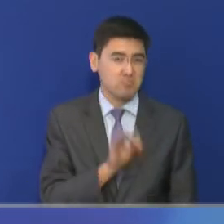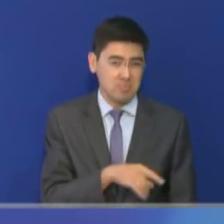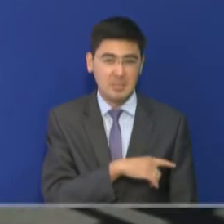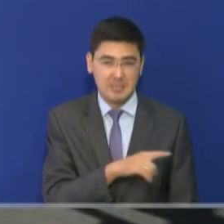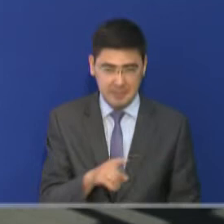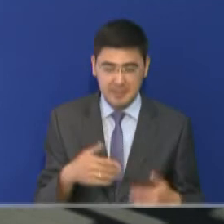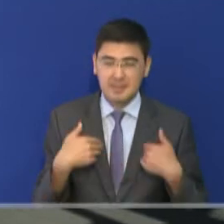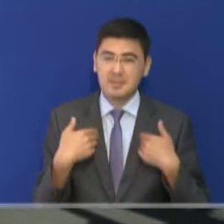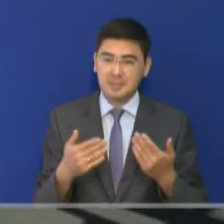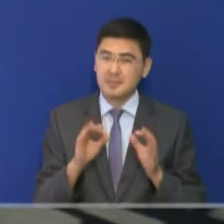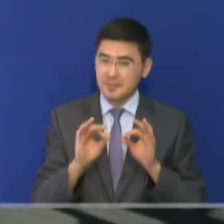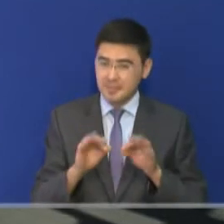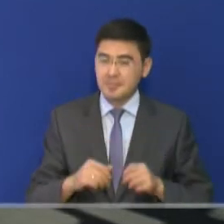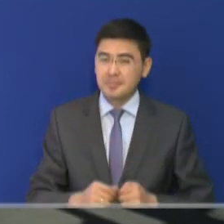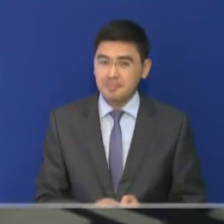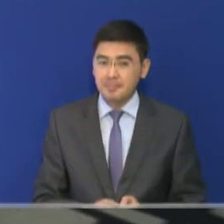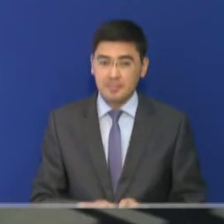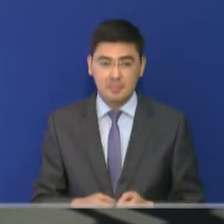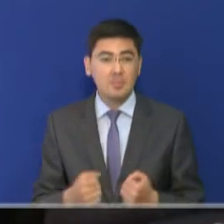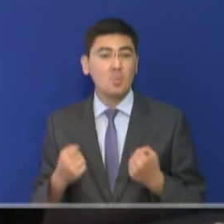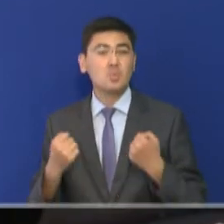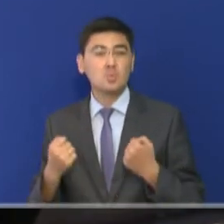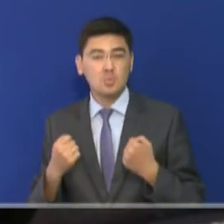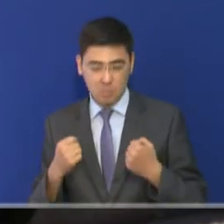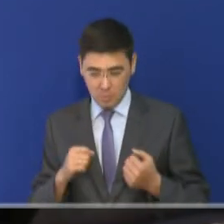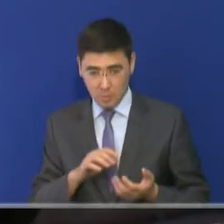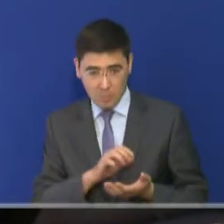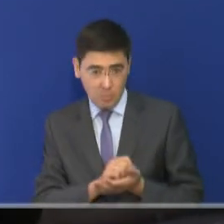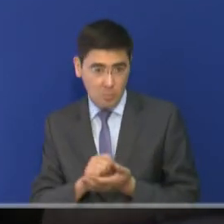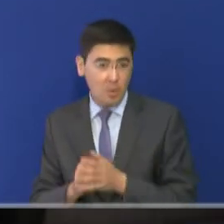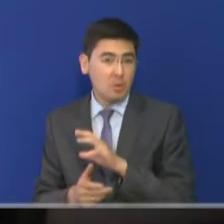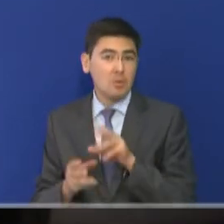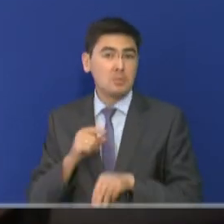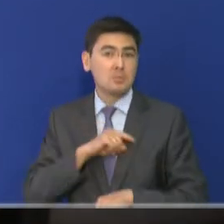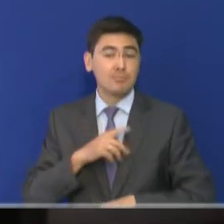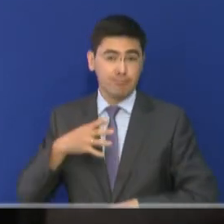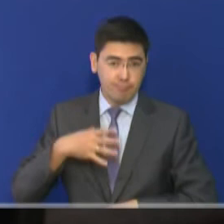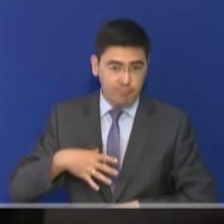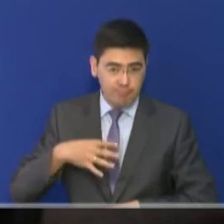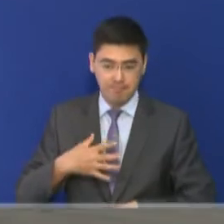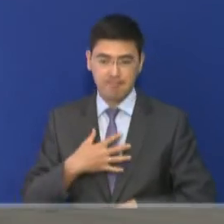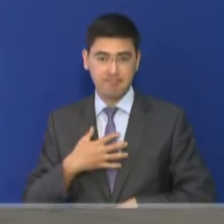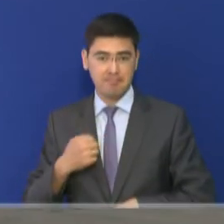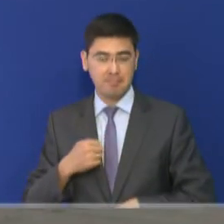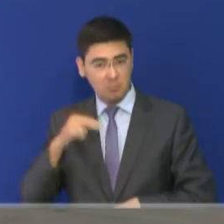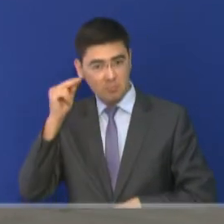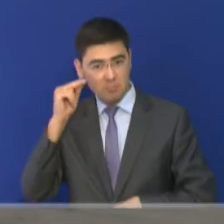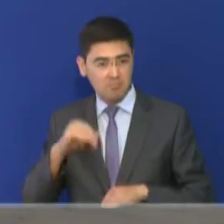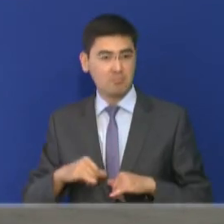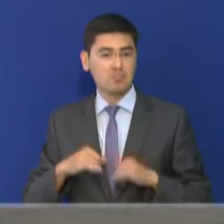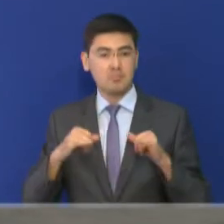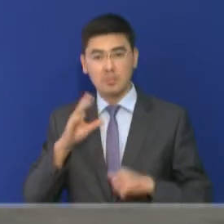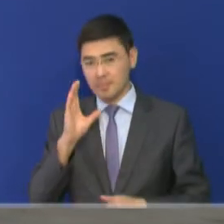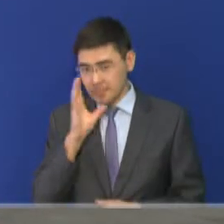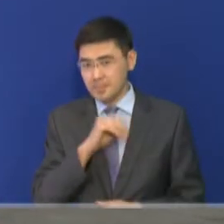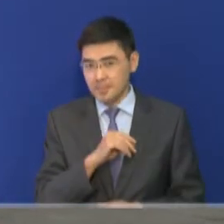аударайық. Спорт адамның ерік жігерін шыңдап, төзімділікке, шыдамдылыққа, ептілікке тәрбиелейді. Әр спорт адамның мінез